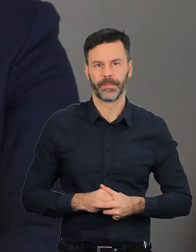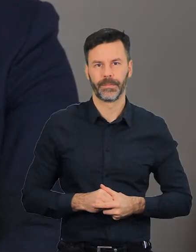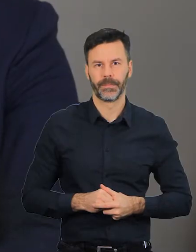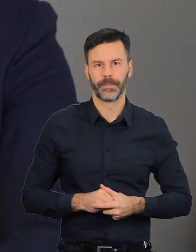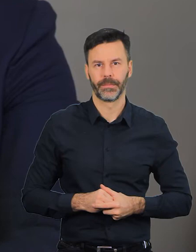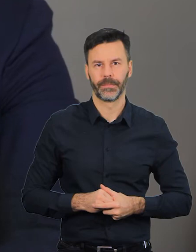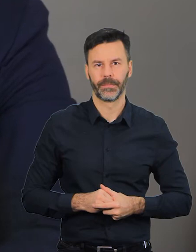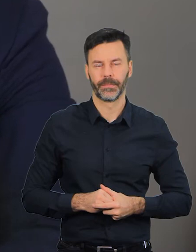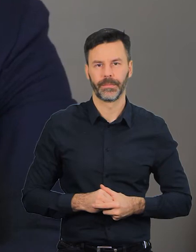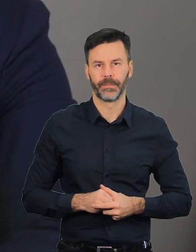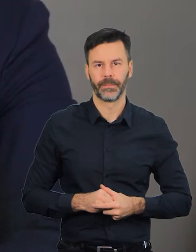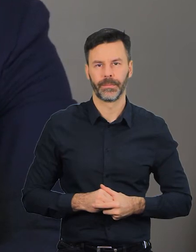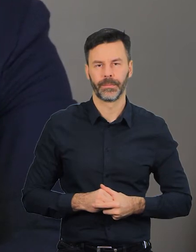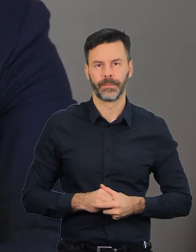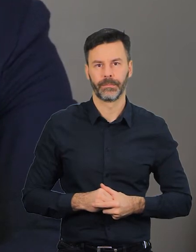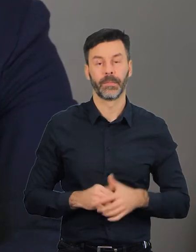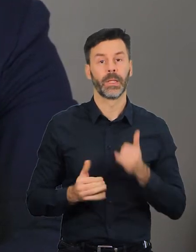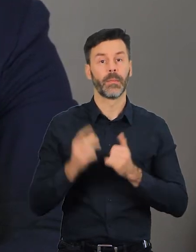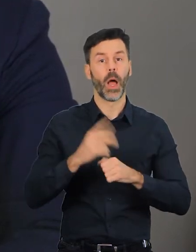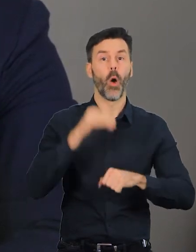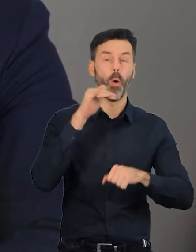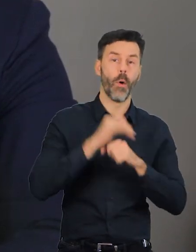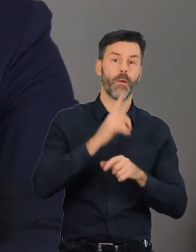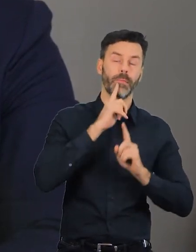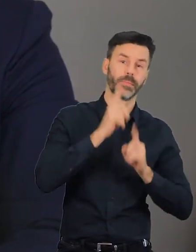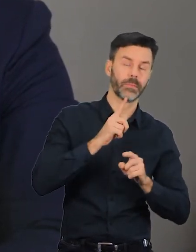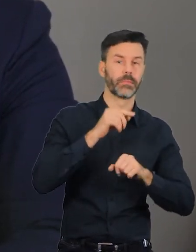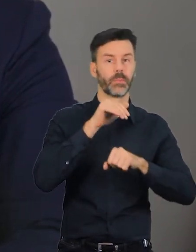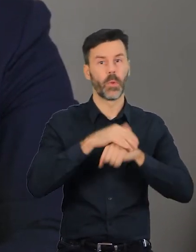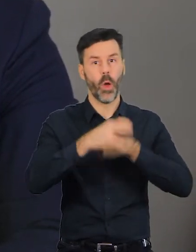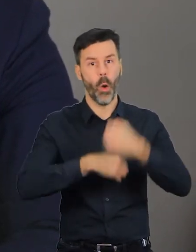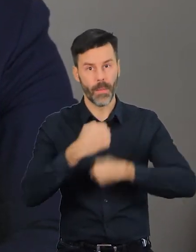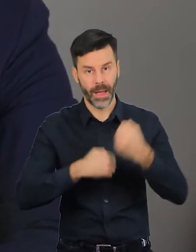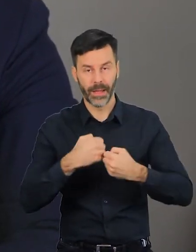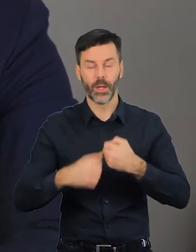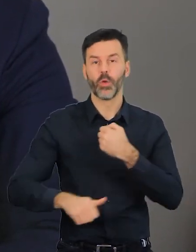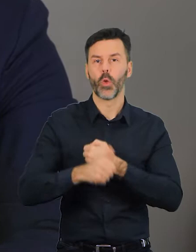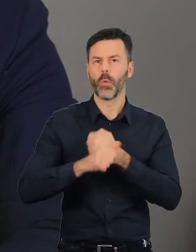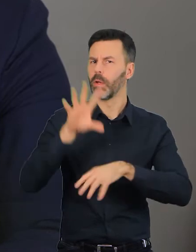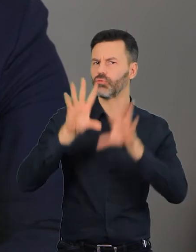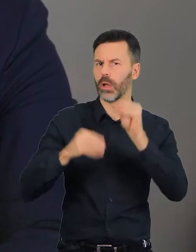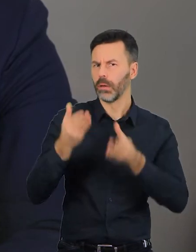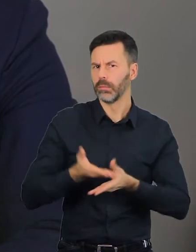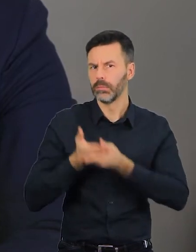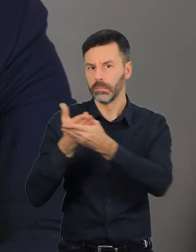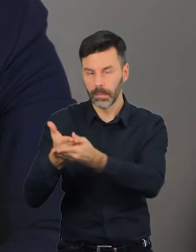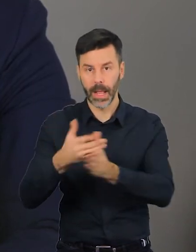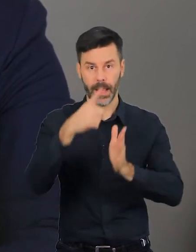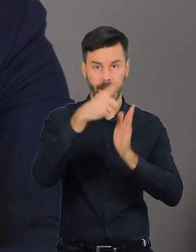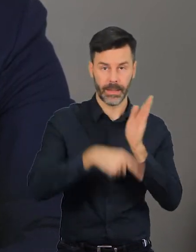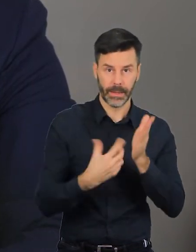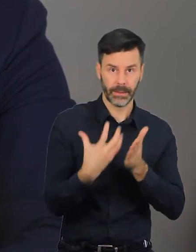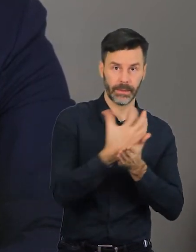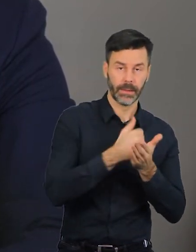W przypadku stosunku cywilnoprawnego dokumentem księgowym przedkładanym do rozliczenia może być lista płac lub rachunek wystawiony